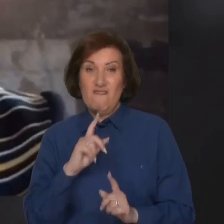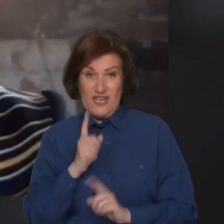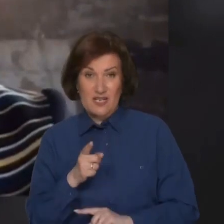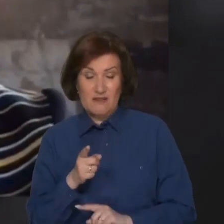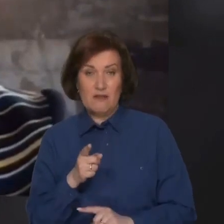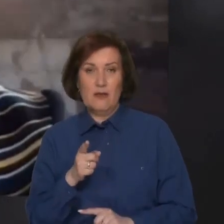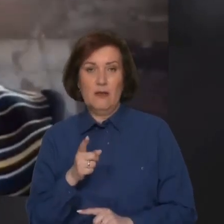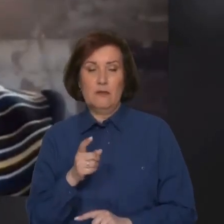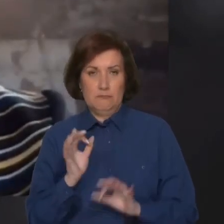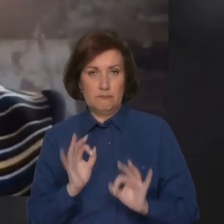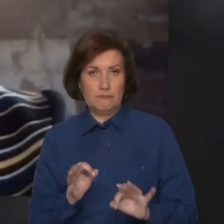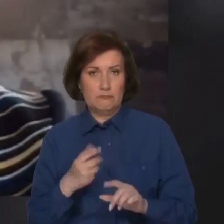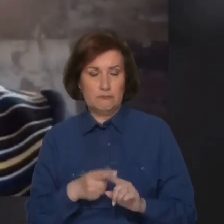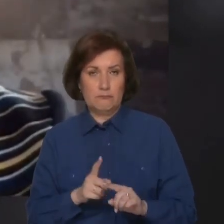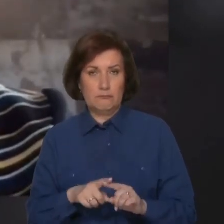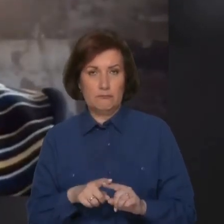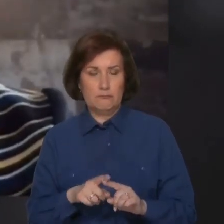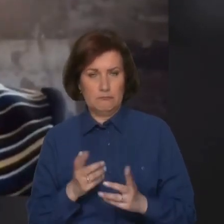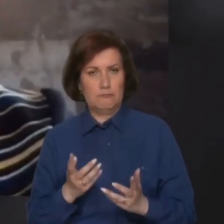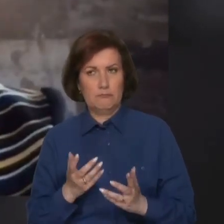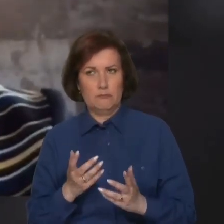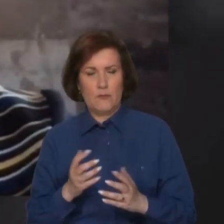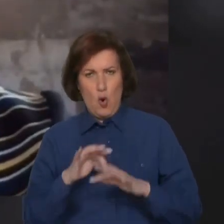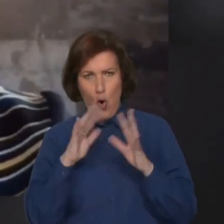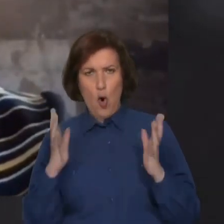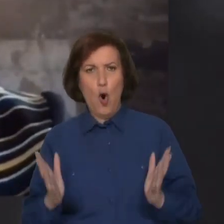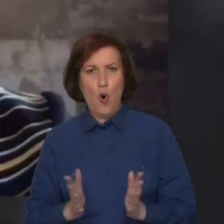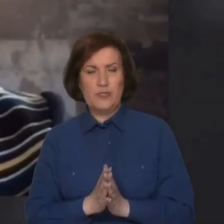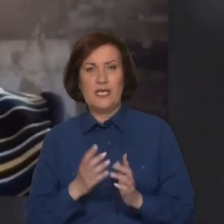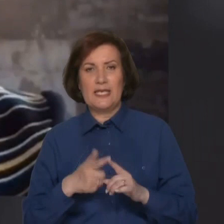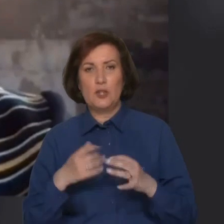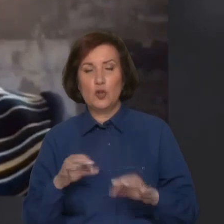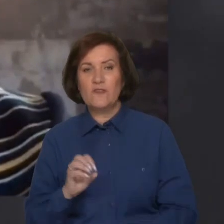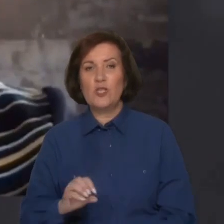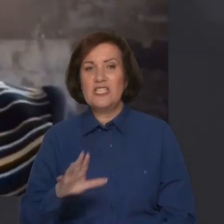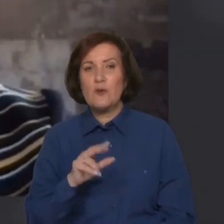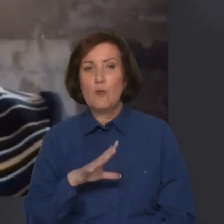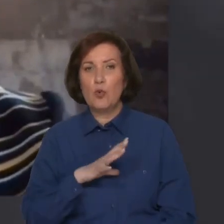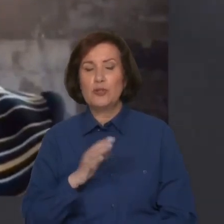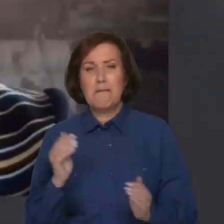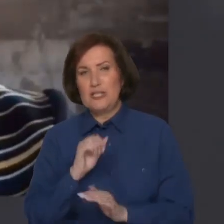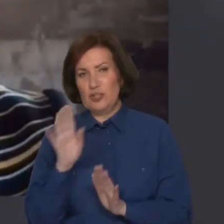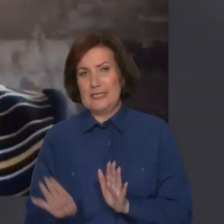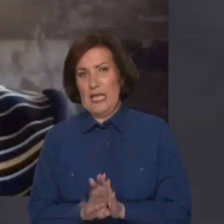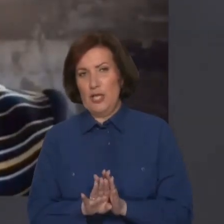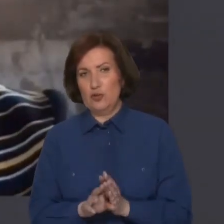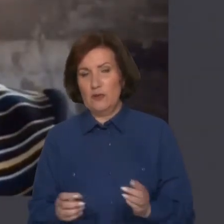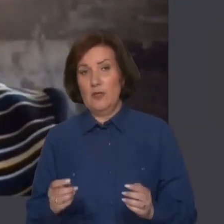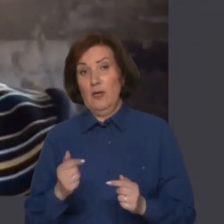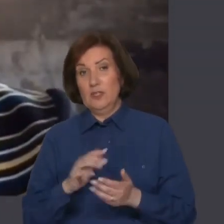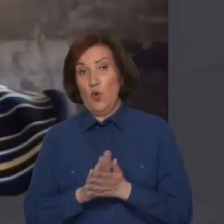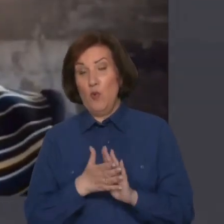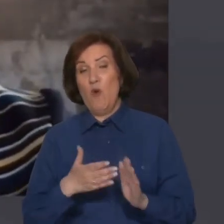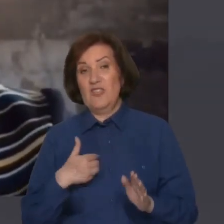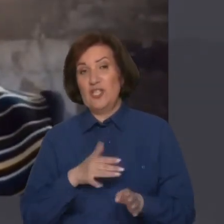рік, звичайно, це такий обсяг, який дозволить Європі бути менш залежною. Відповідно, за умови